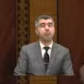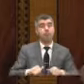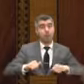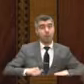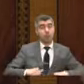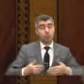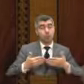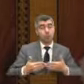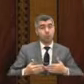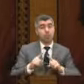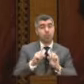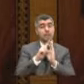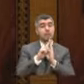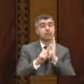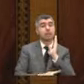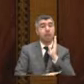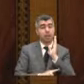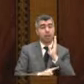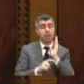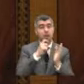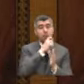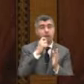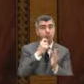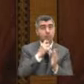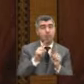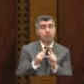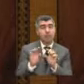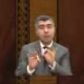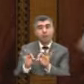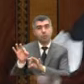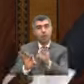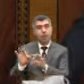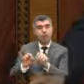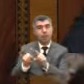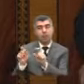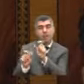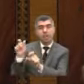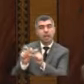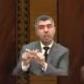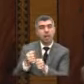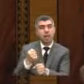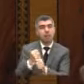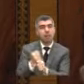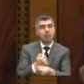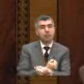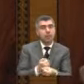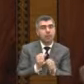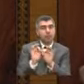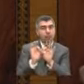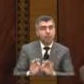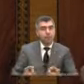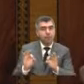السيد الوزير اليوم دوزنا اسبوع في رمضان ومازال ما اعلنتوا على حتى اجراء الفئات الهشه التي تضررت ودائما